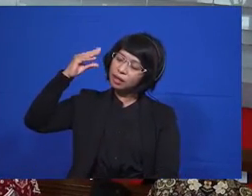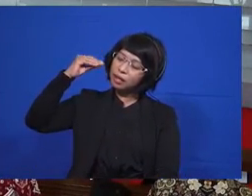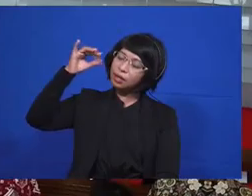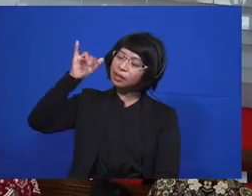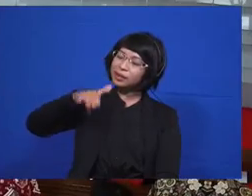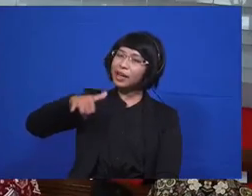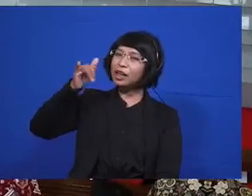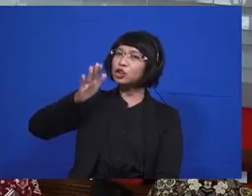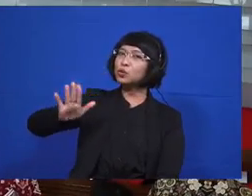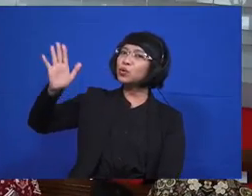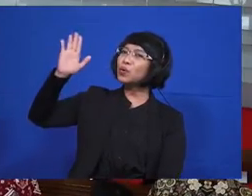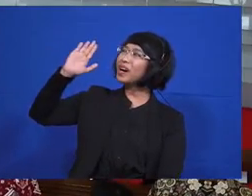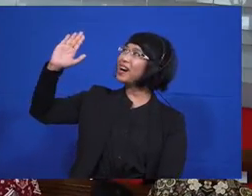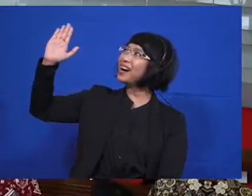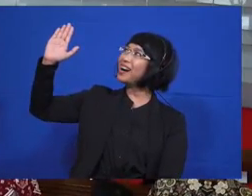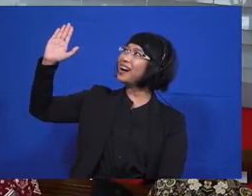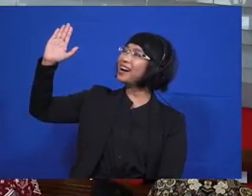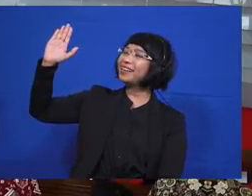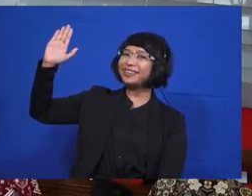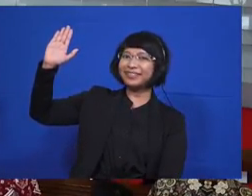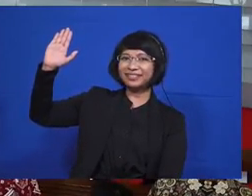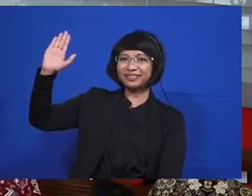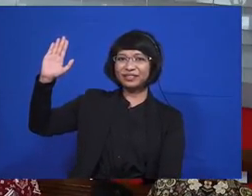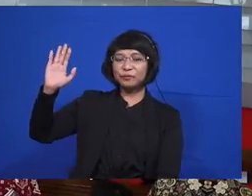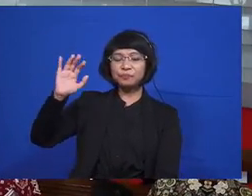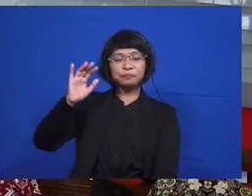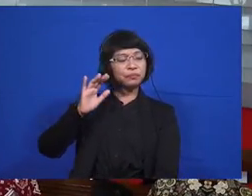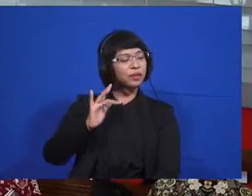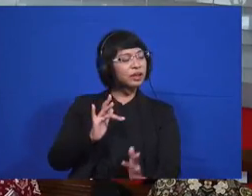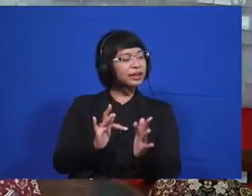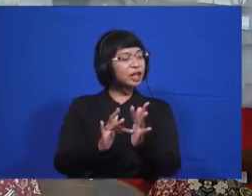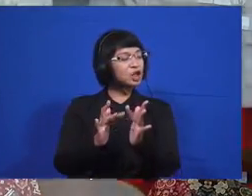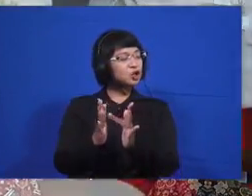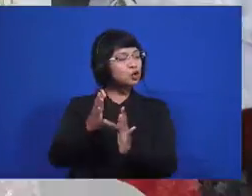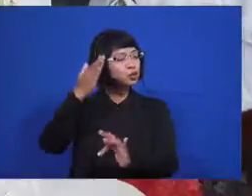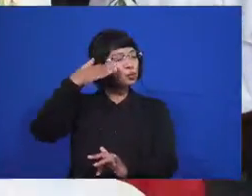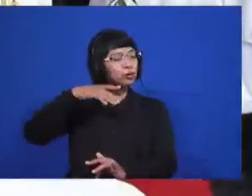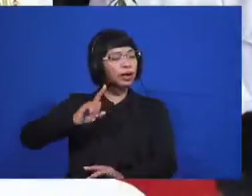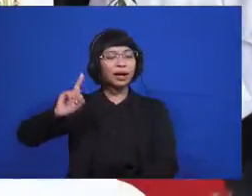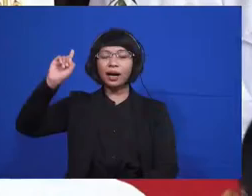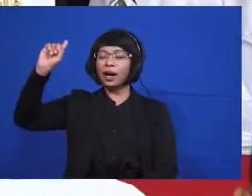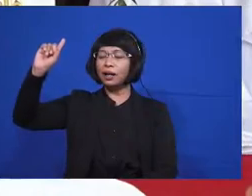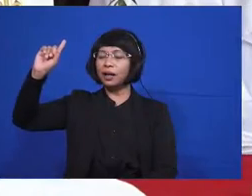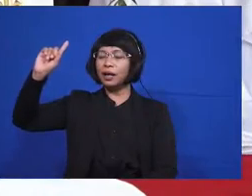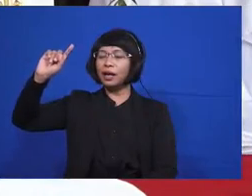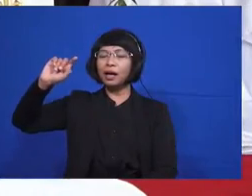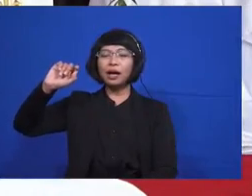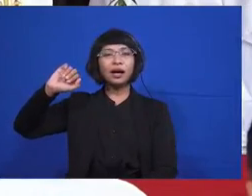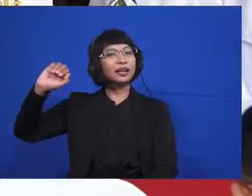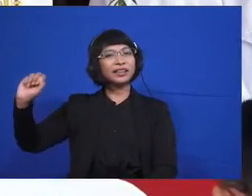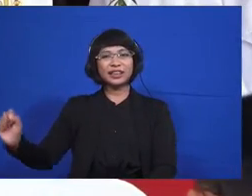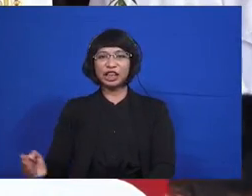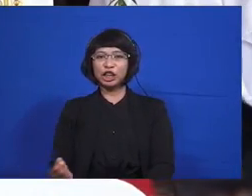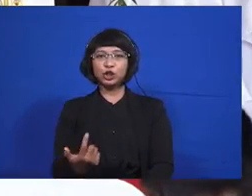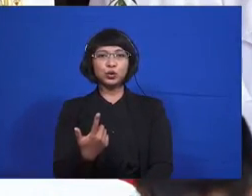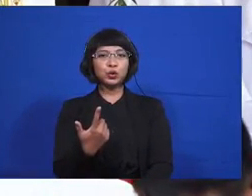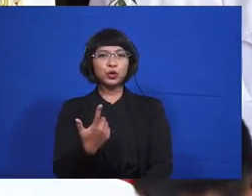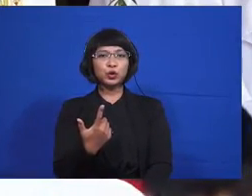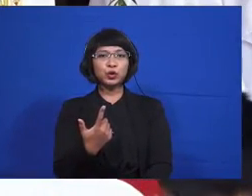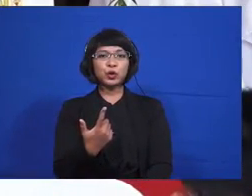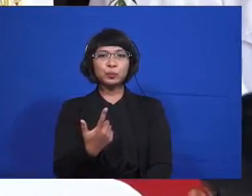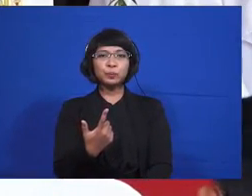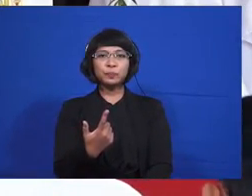Dengarkanlah ya Tuhan. Yesus Putra Allah yang hidup.